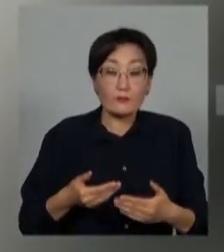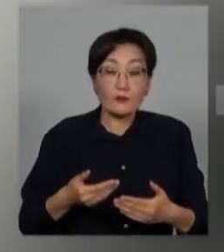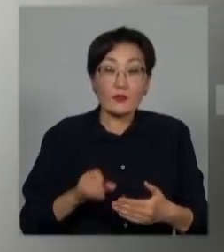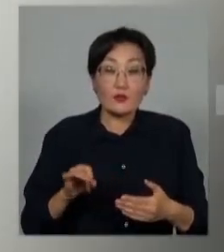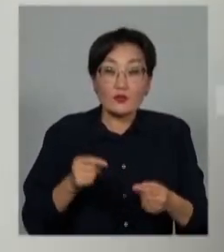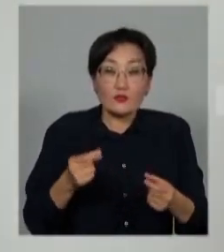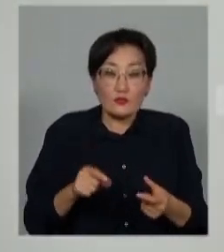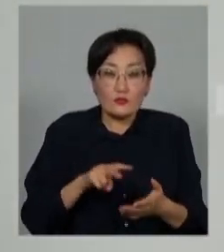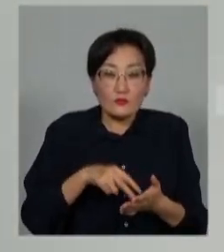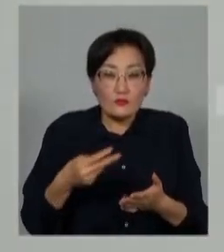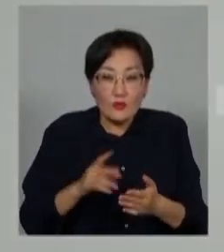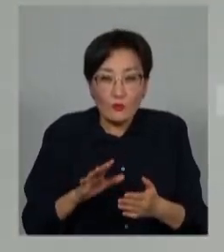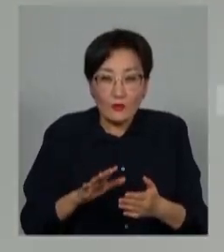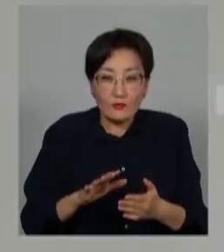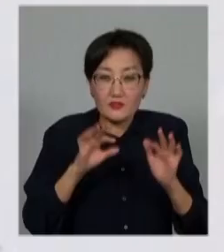и чуть не улетел туда.